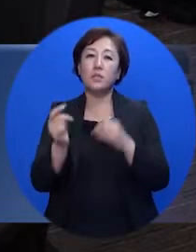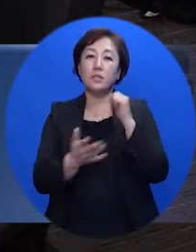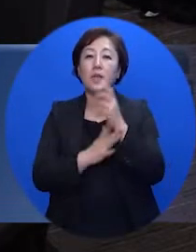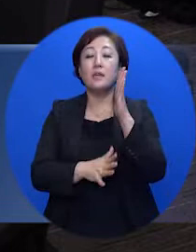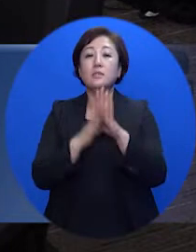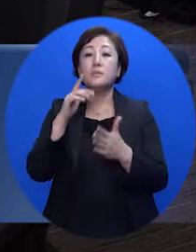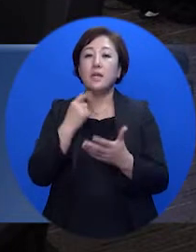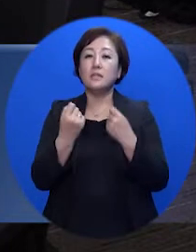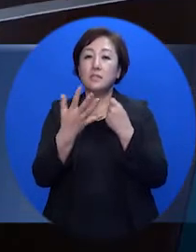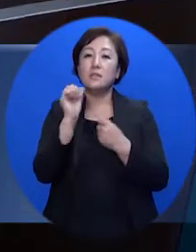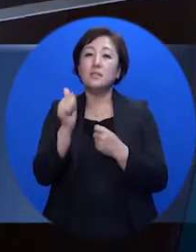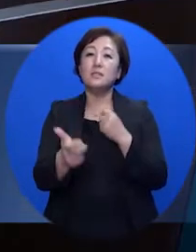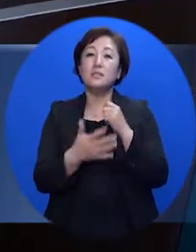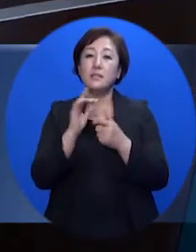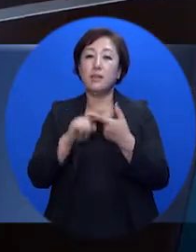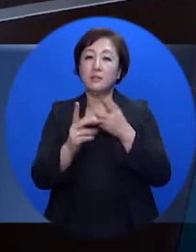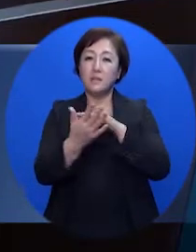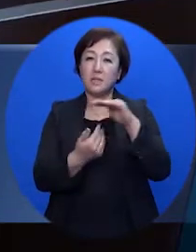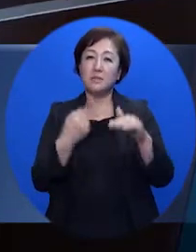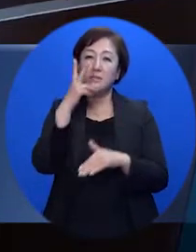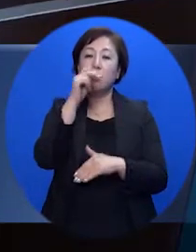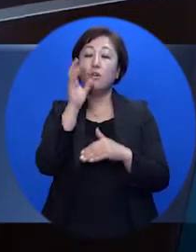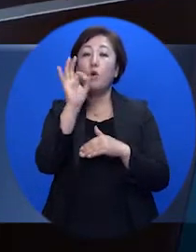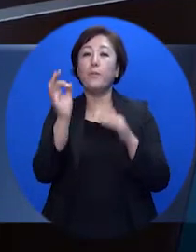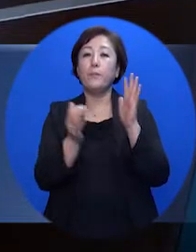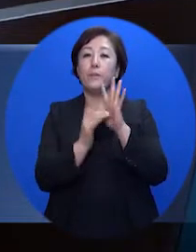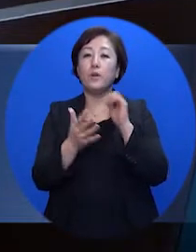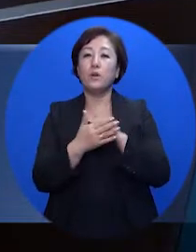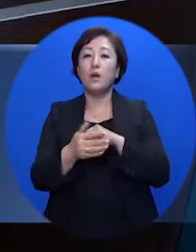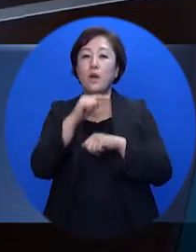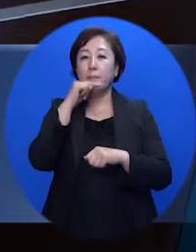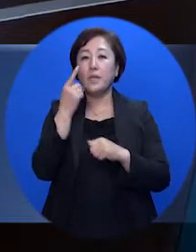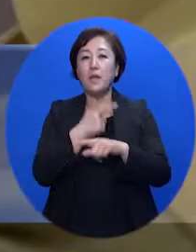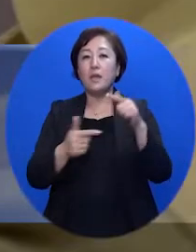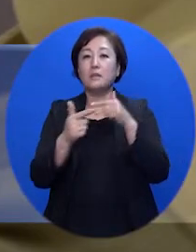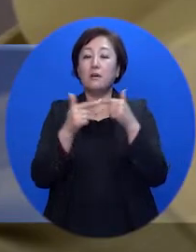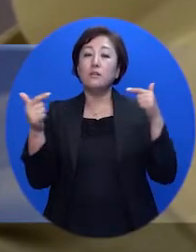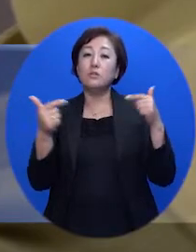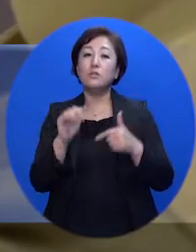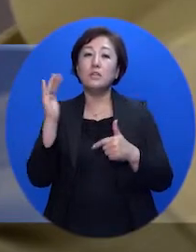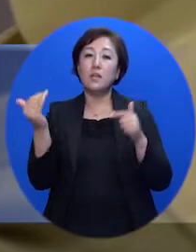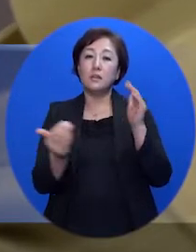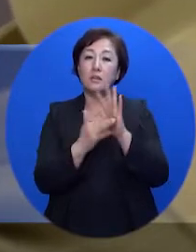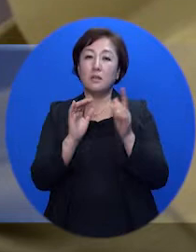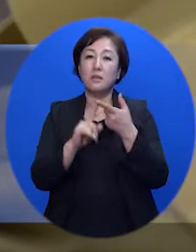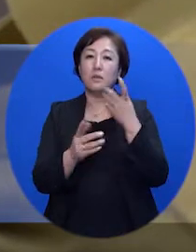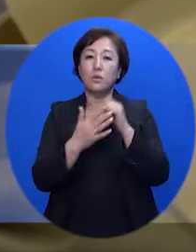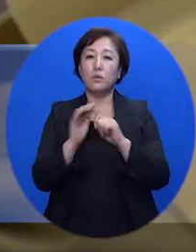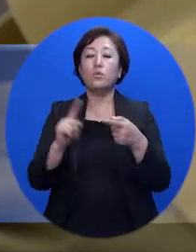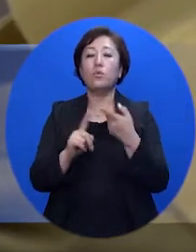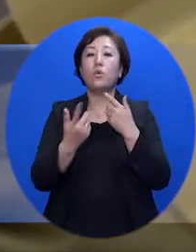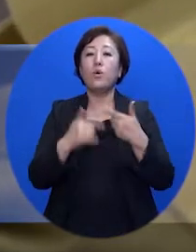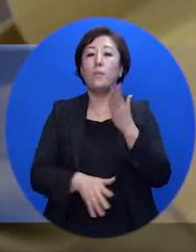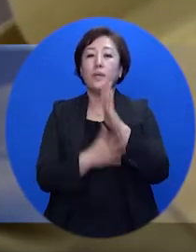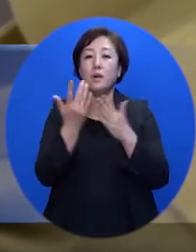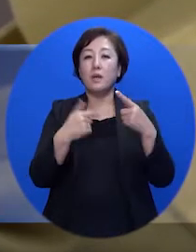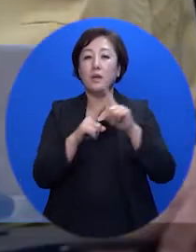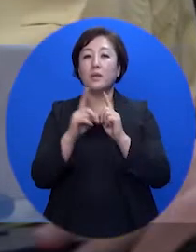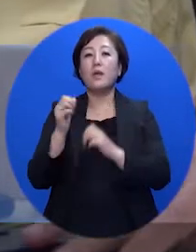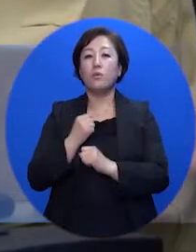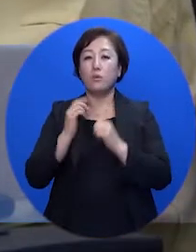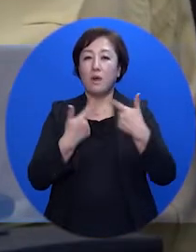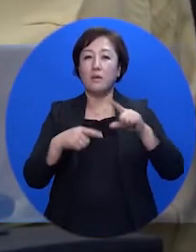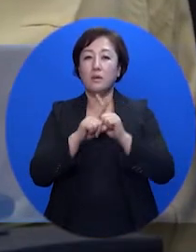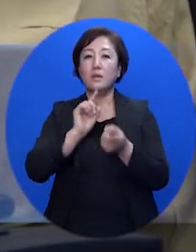시민안전실장은 자연재난은 사전 점검과 예방을 통해 피해를 최소한으로 줄일 수 있다며 민관군의 지속적인